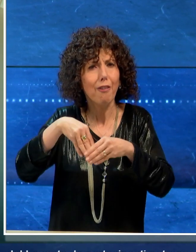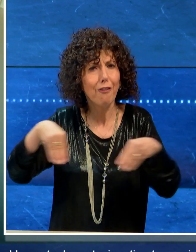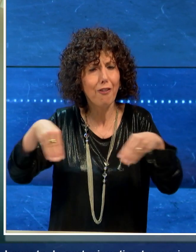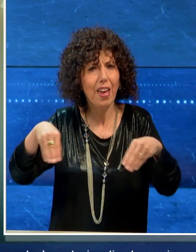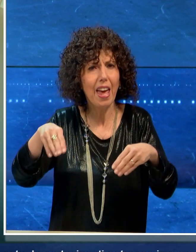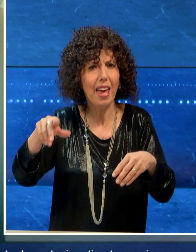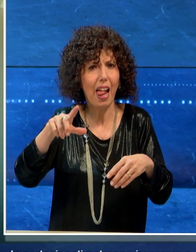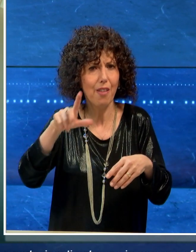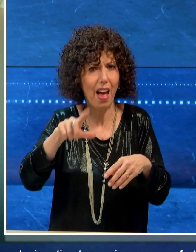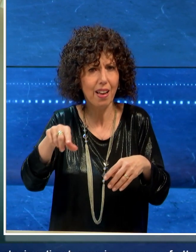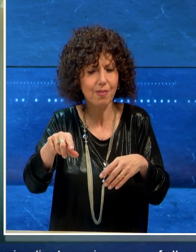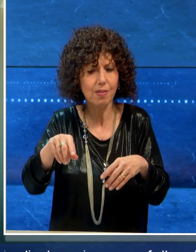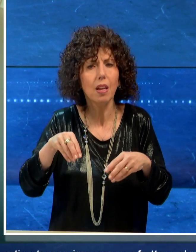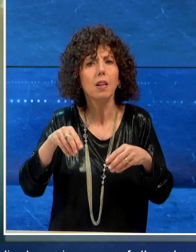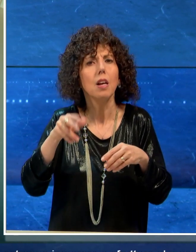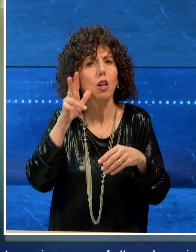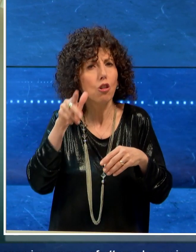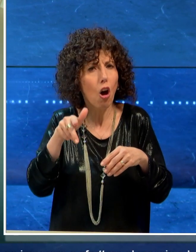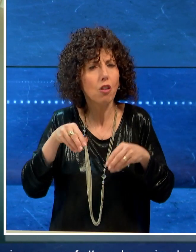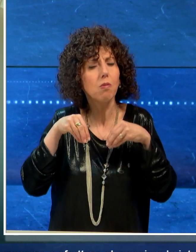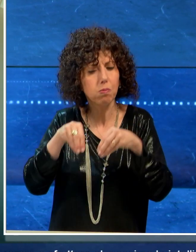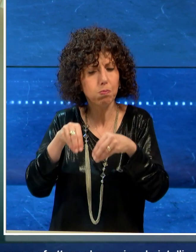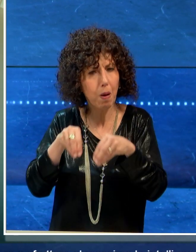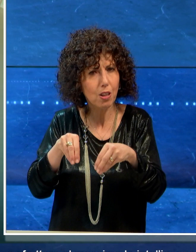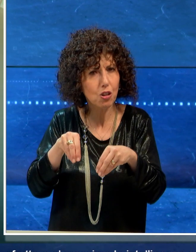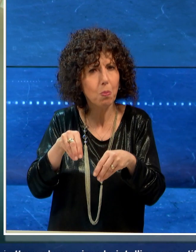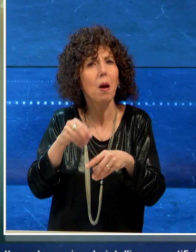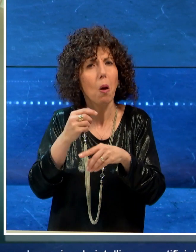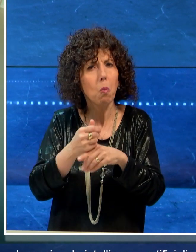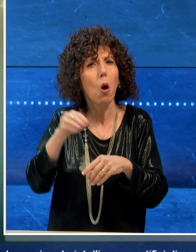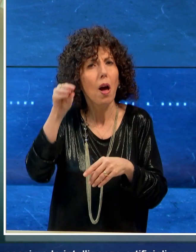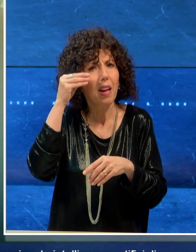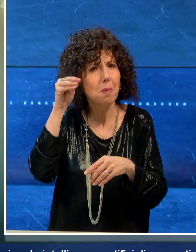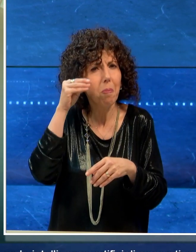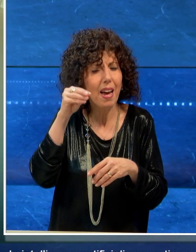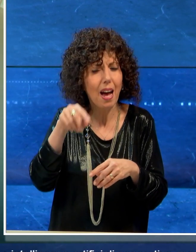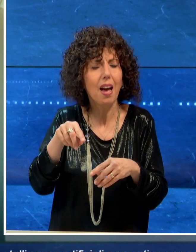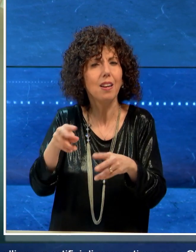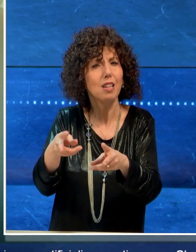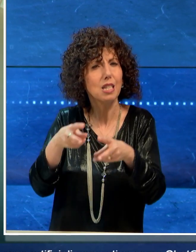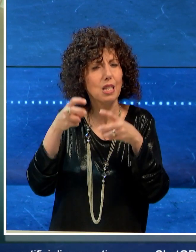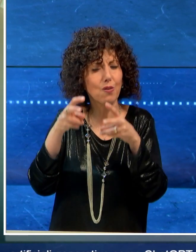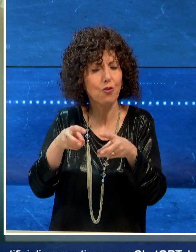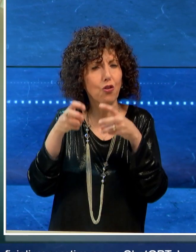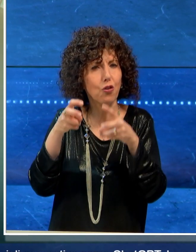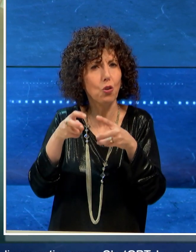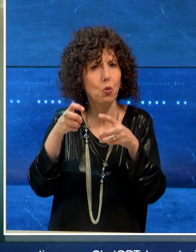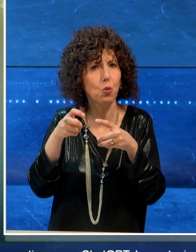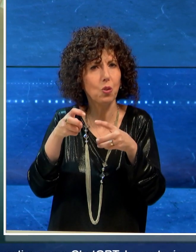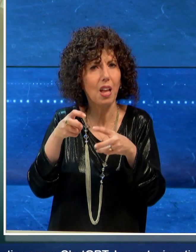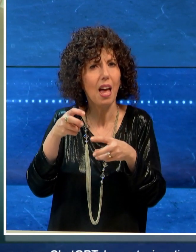Levante le partecipanti potranno imparare a sfruttare al massimo le intelligenze